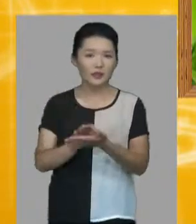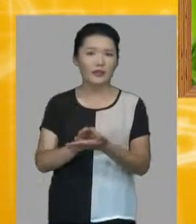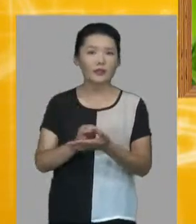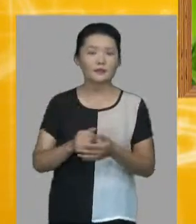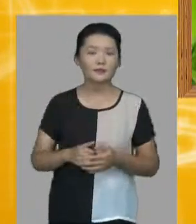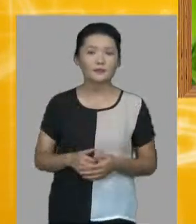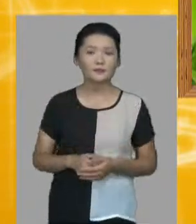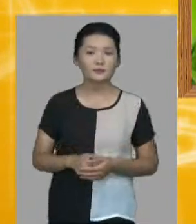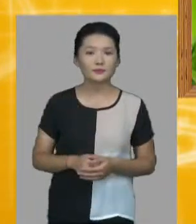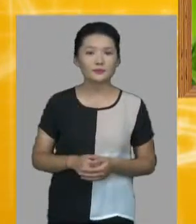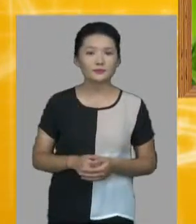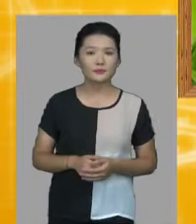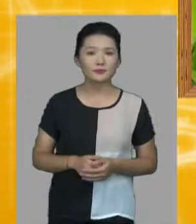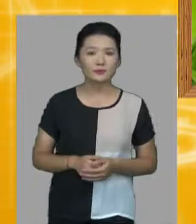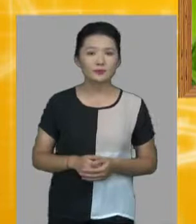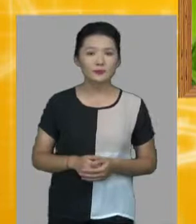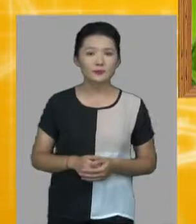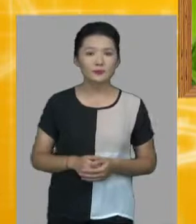ответ.